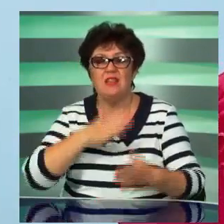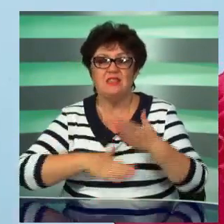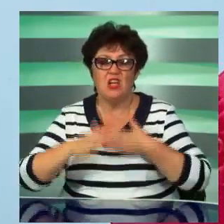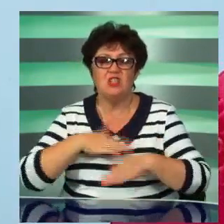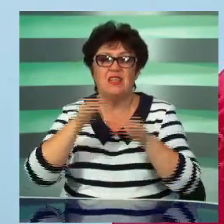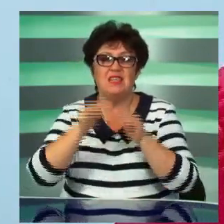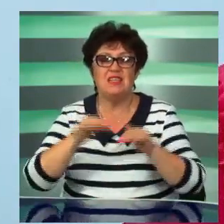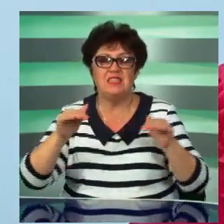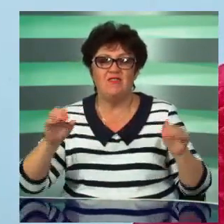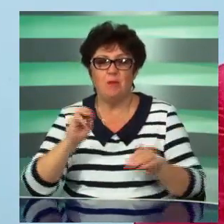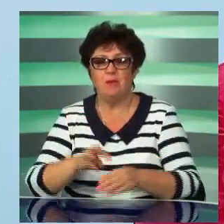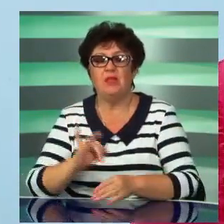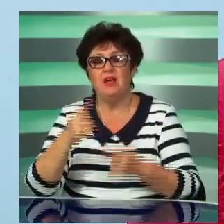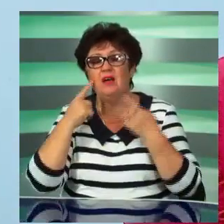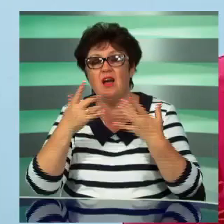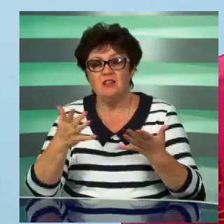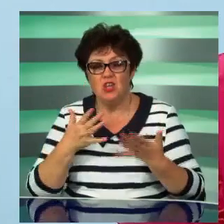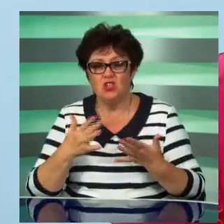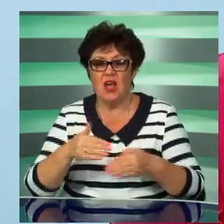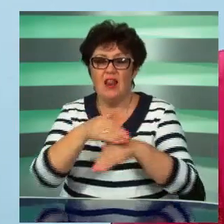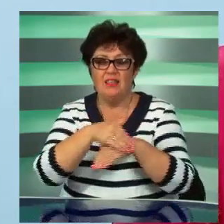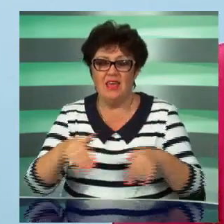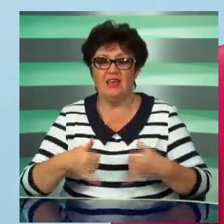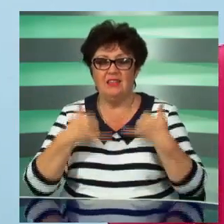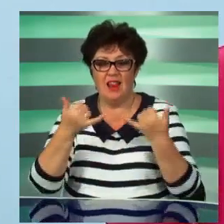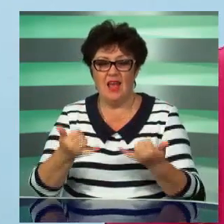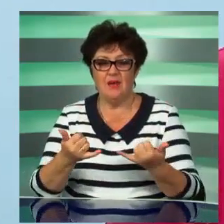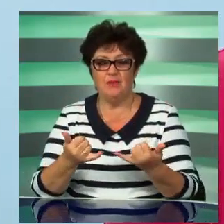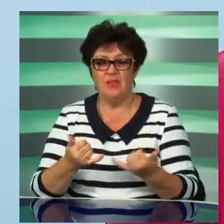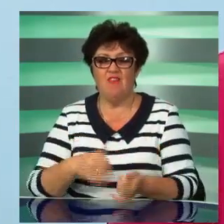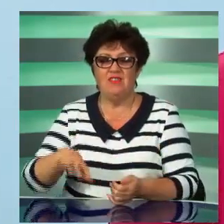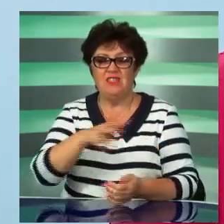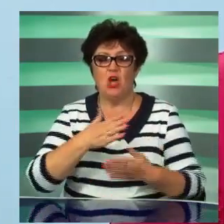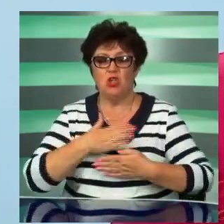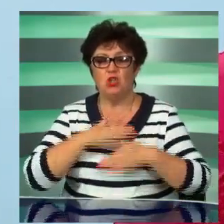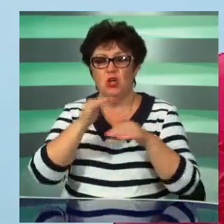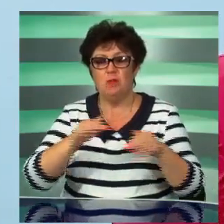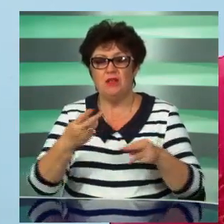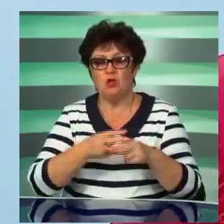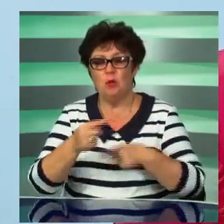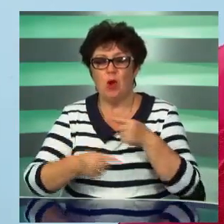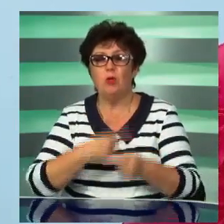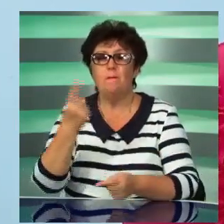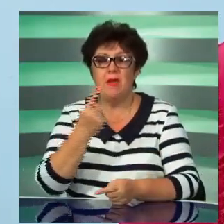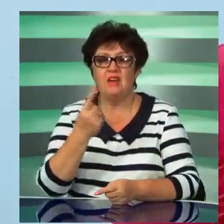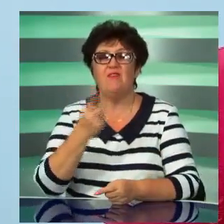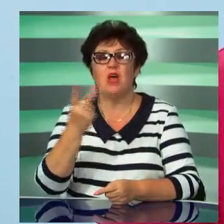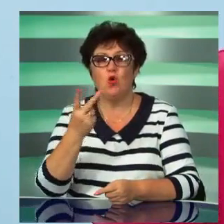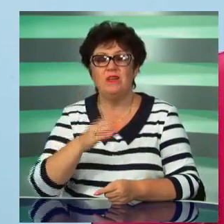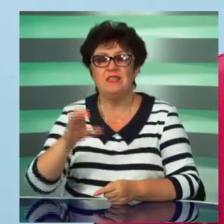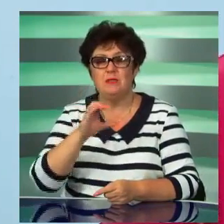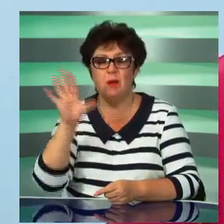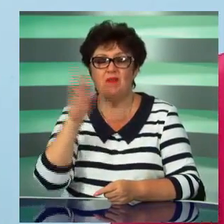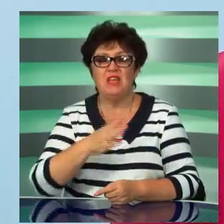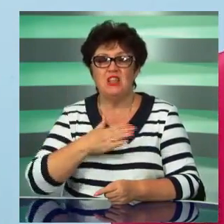наслаждаться детством. Ну и, конечно, линейки для всех наших ребят, которые пройдут и 1, и 2 сентября по